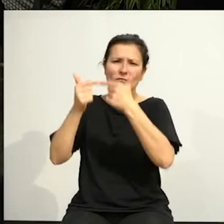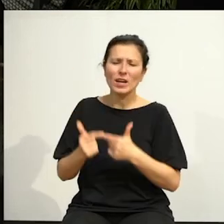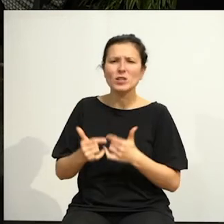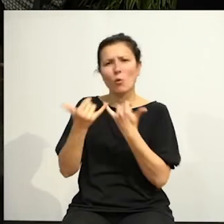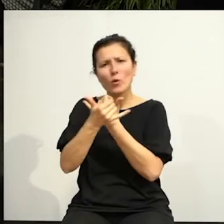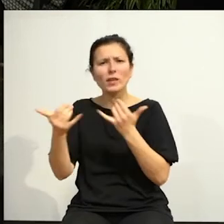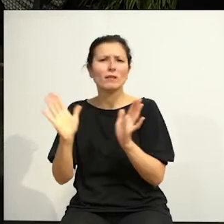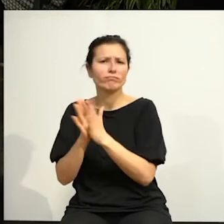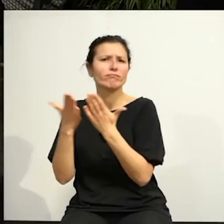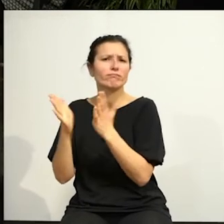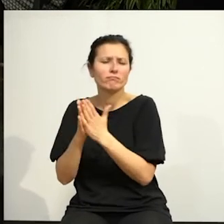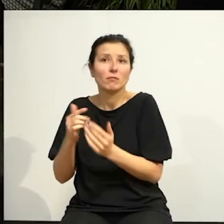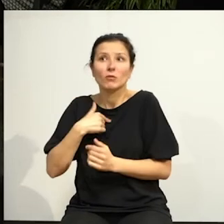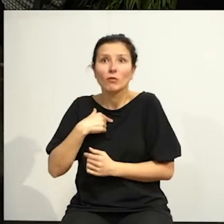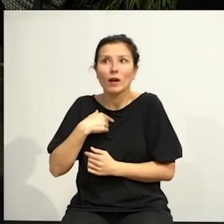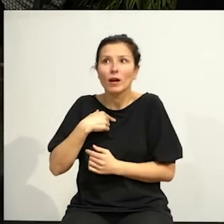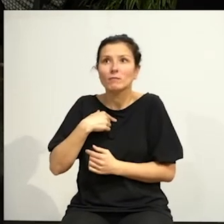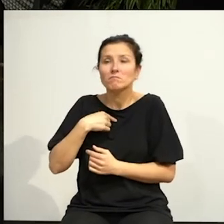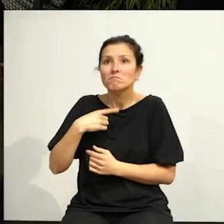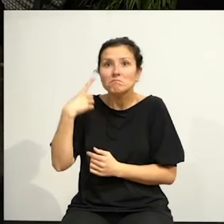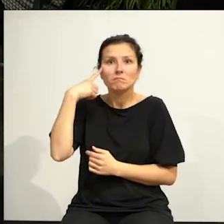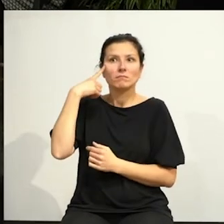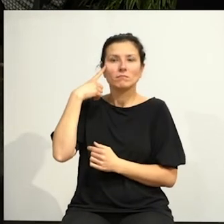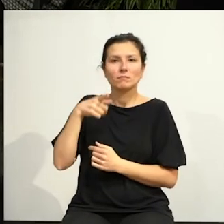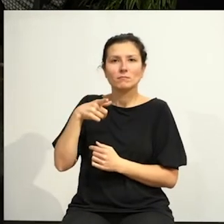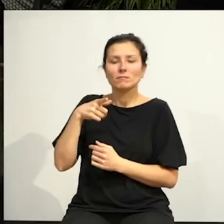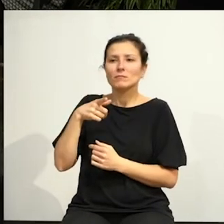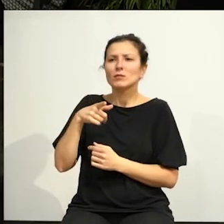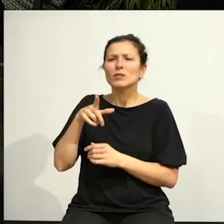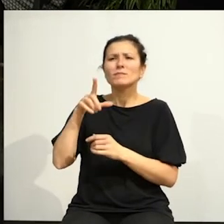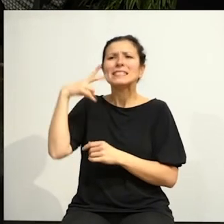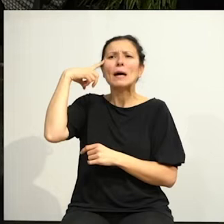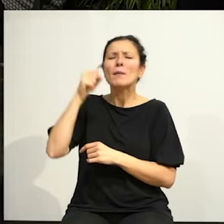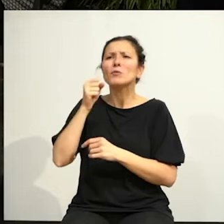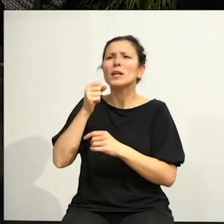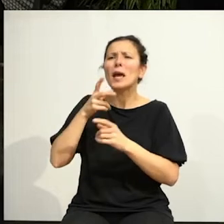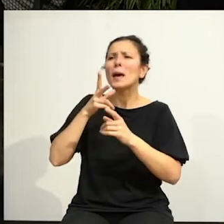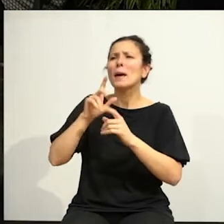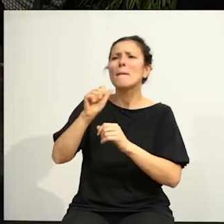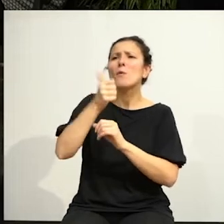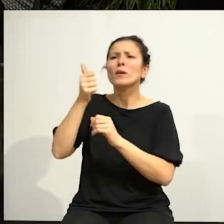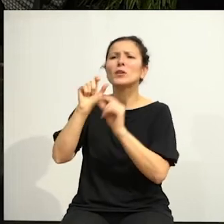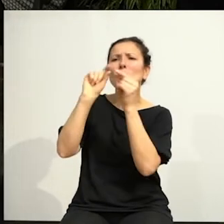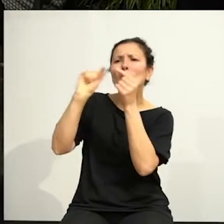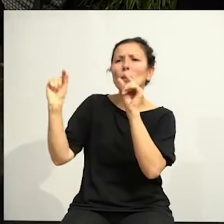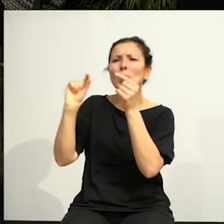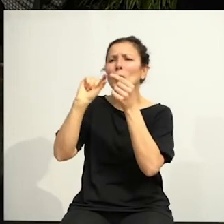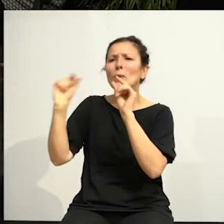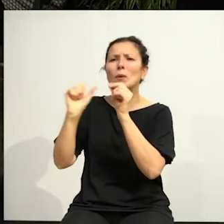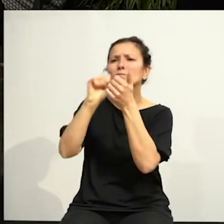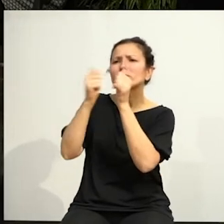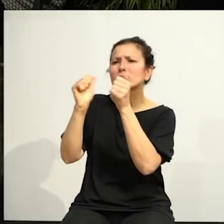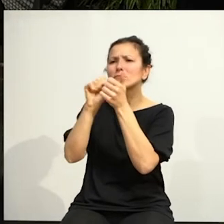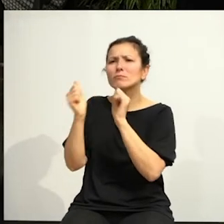to potem przyłapywałem się na myśli, że zostają mi w głowie pojedyncze frazy. Że jeśli Norwid wchodzi